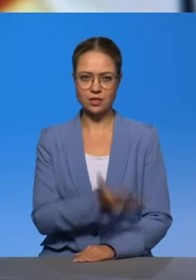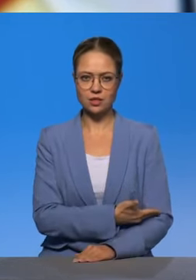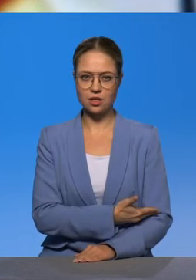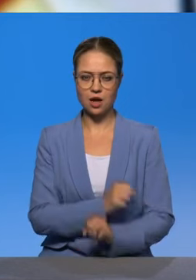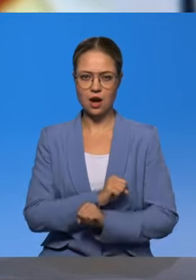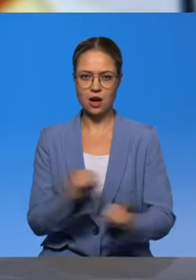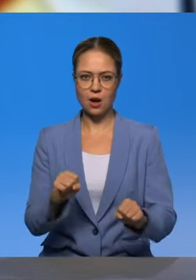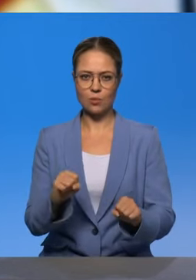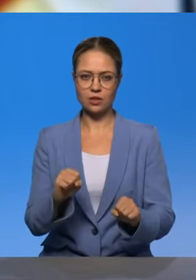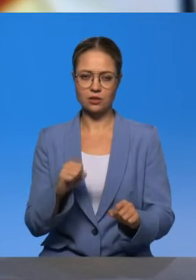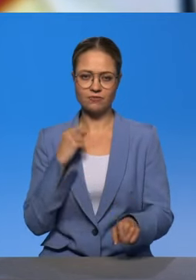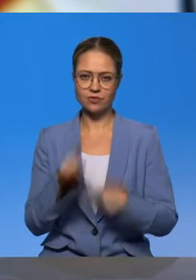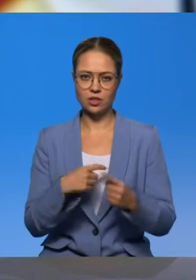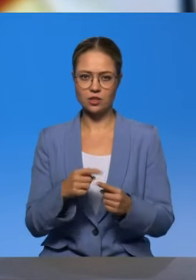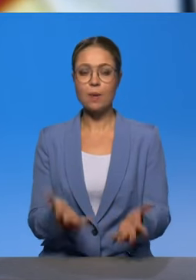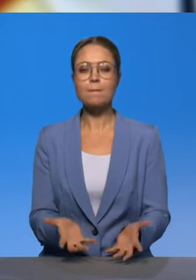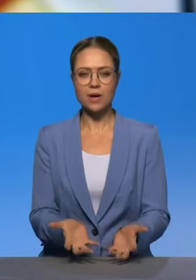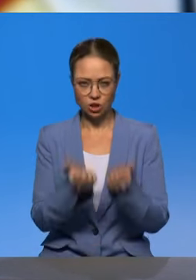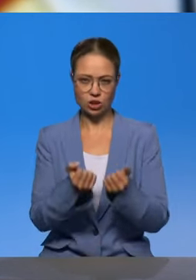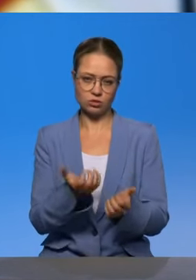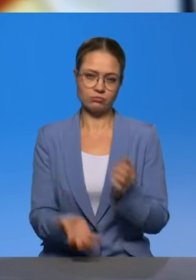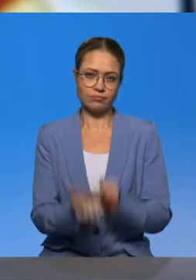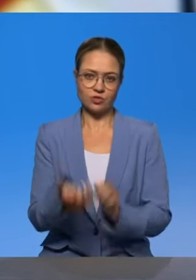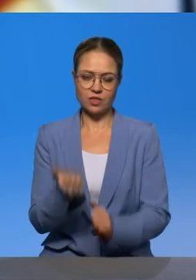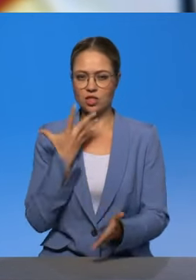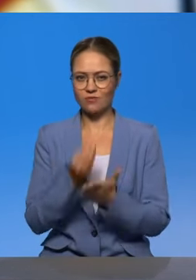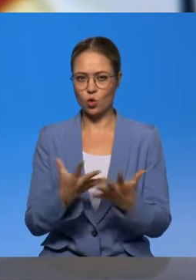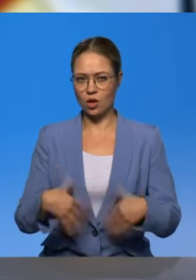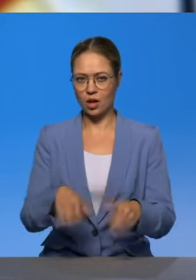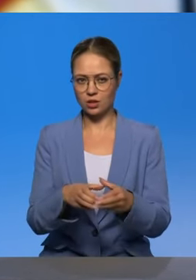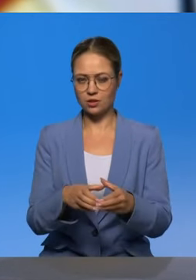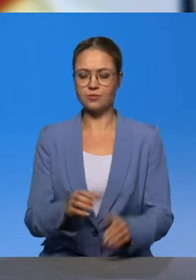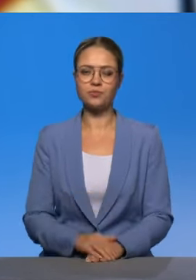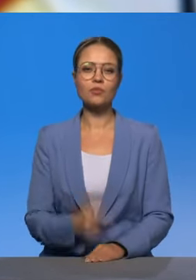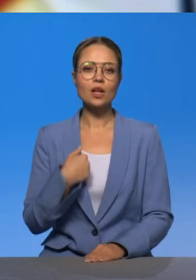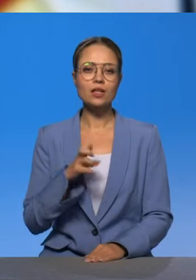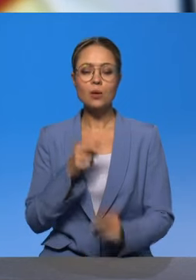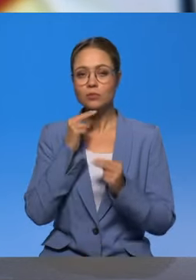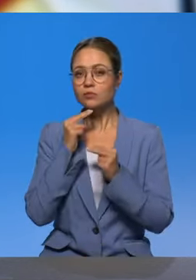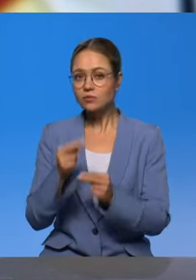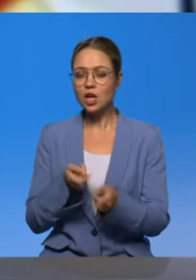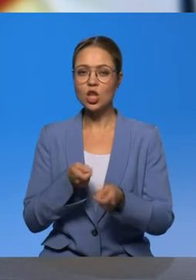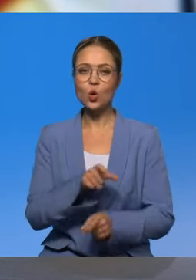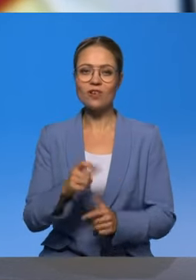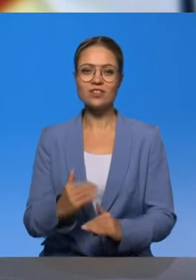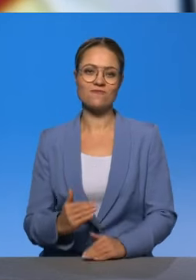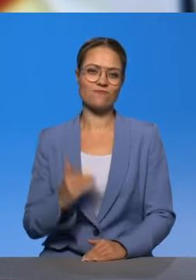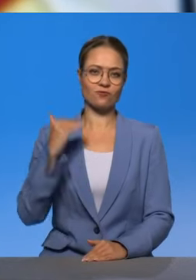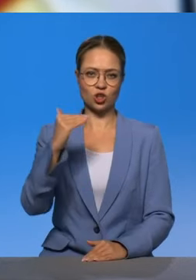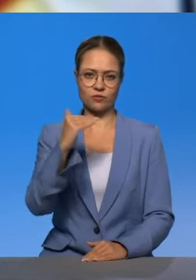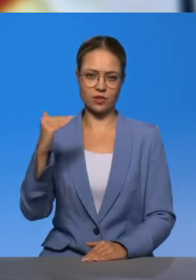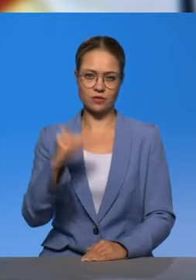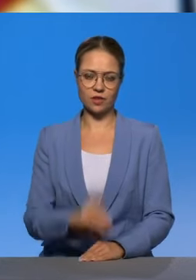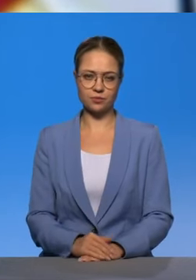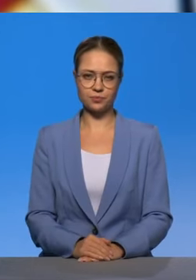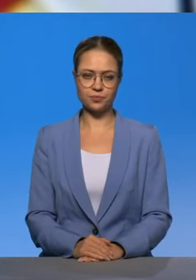храбрый, всегда поддерживать свой коллектив. Здесь бы обратил бы внимание именно на руководителей высшего звена. По большому счету,